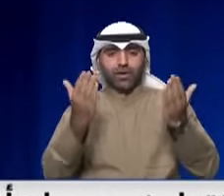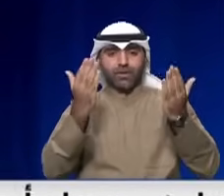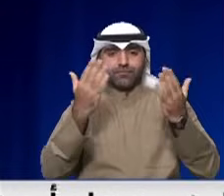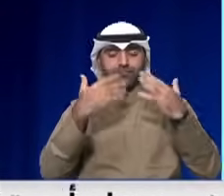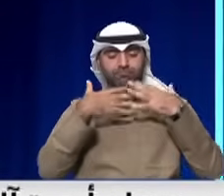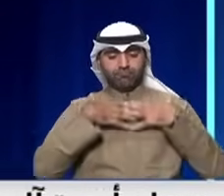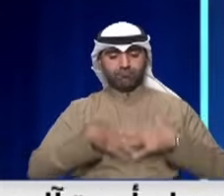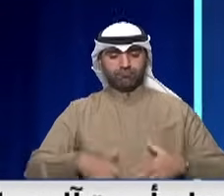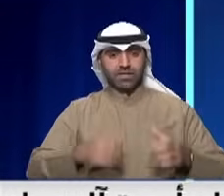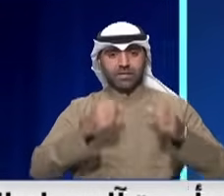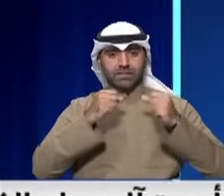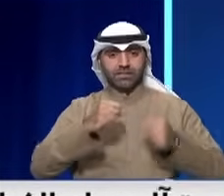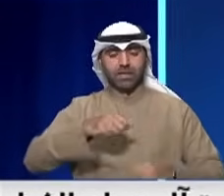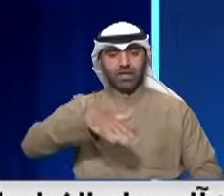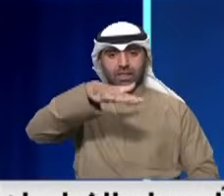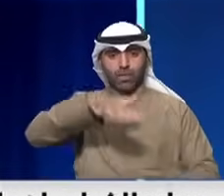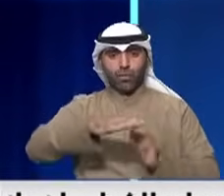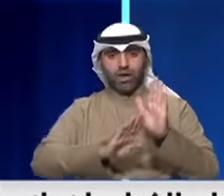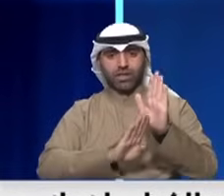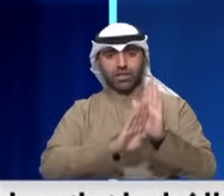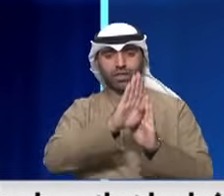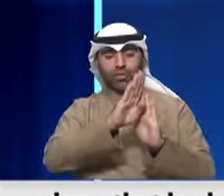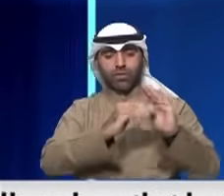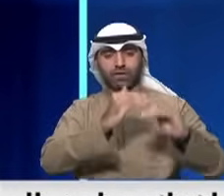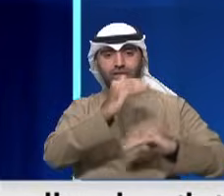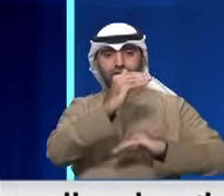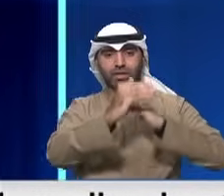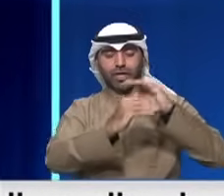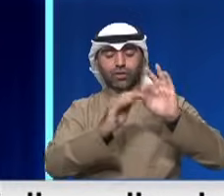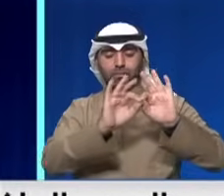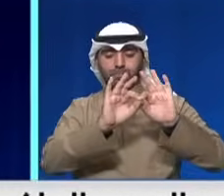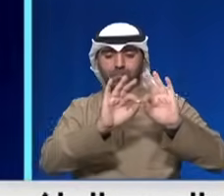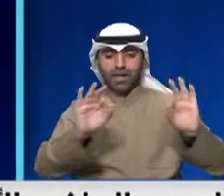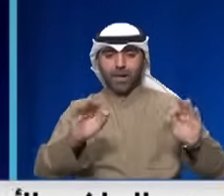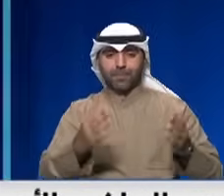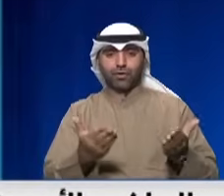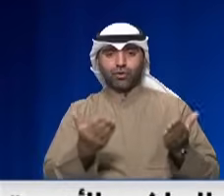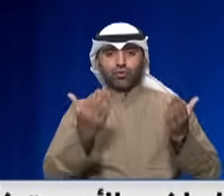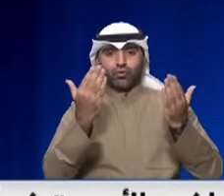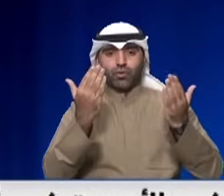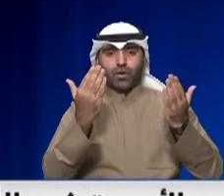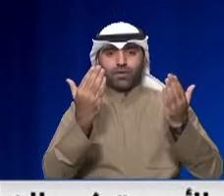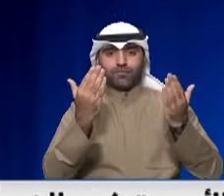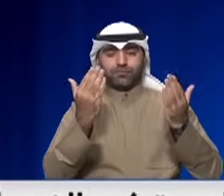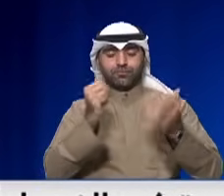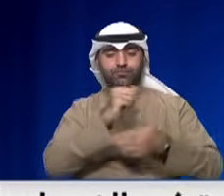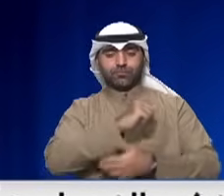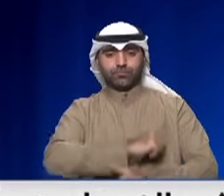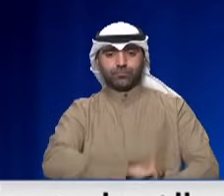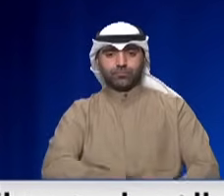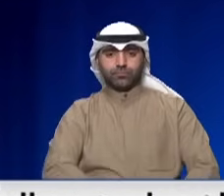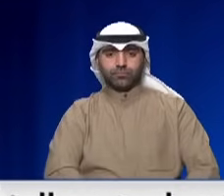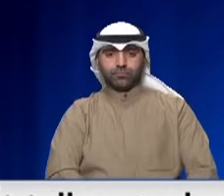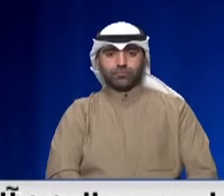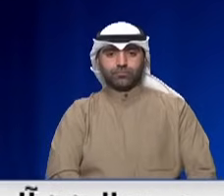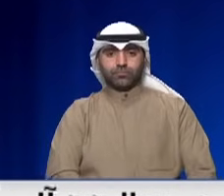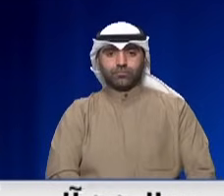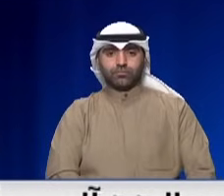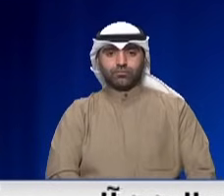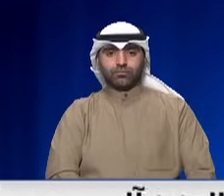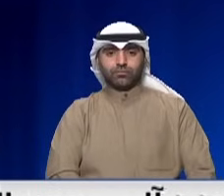سموه لهما موفور الصحه وتمام العافيه وللبلد الصديق دوام التقدم والازدهار